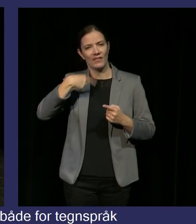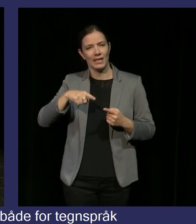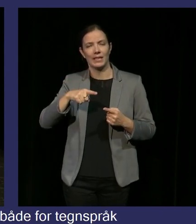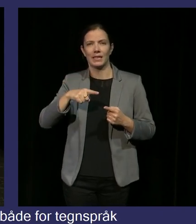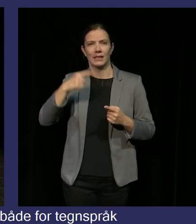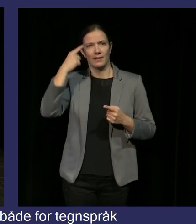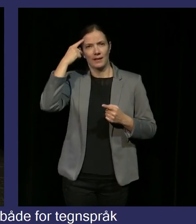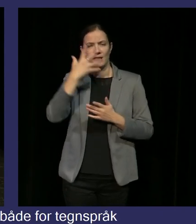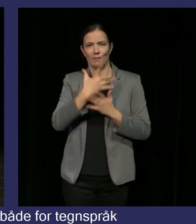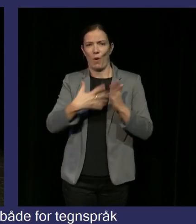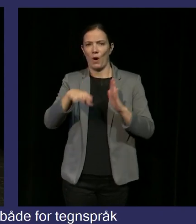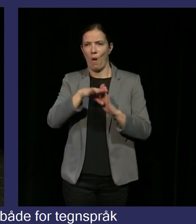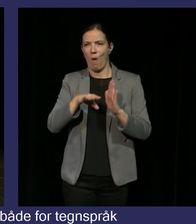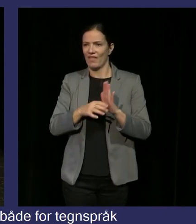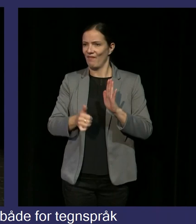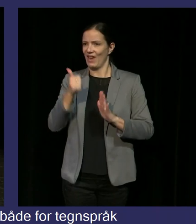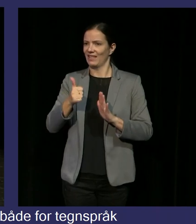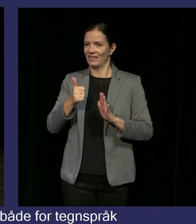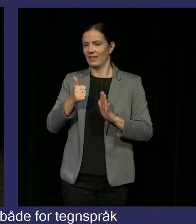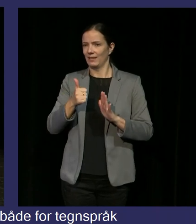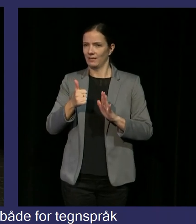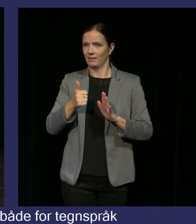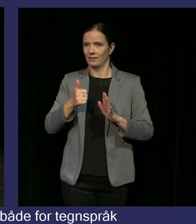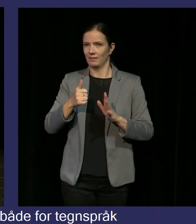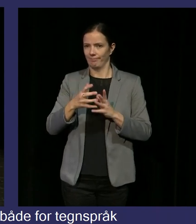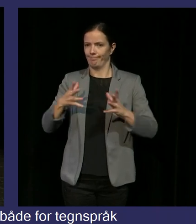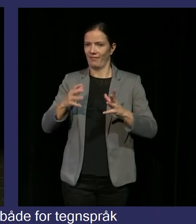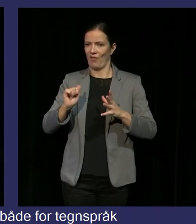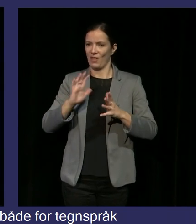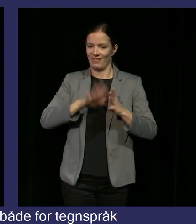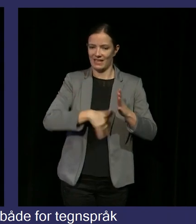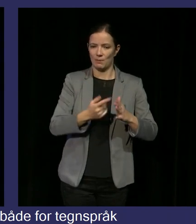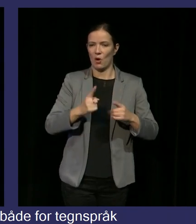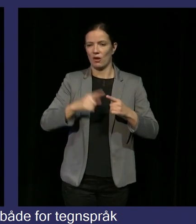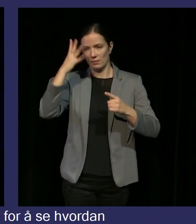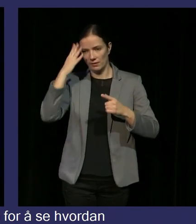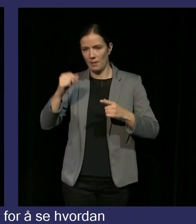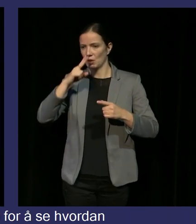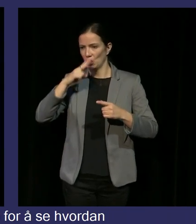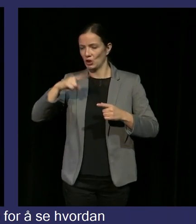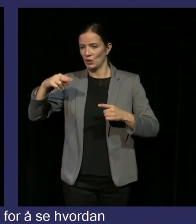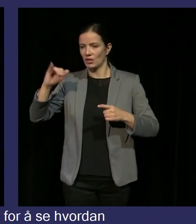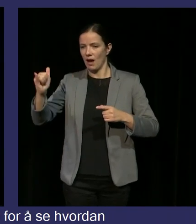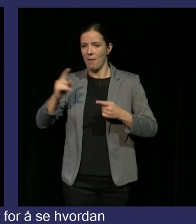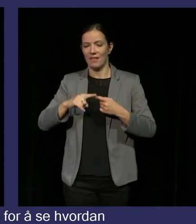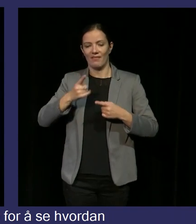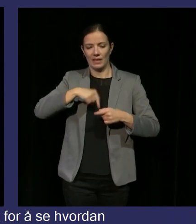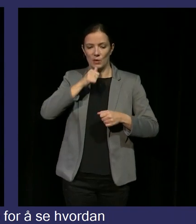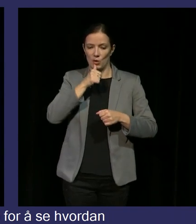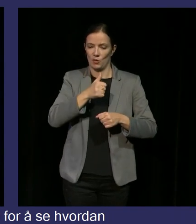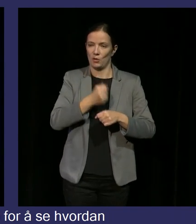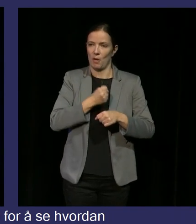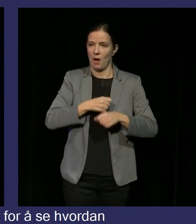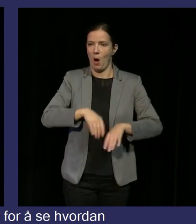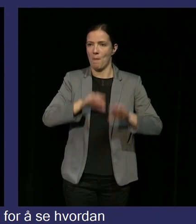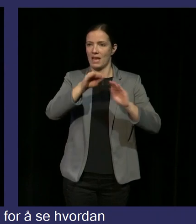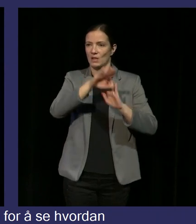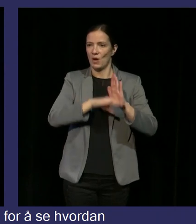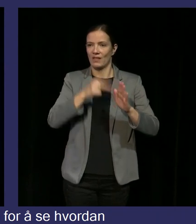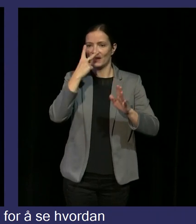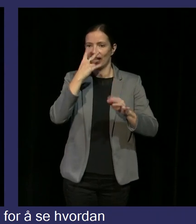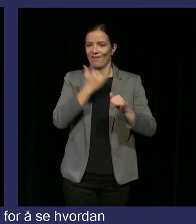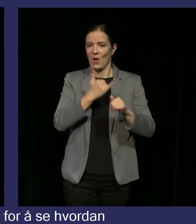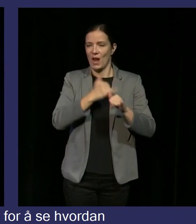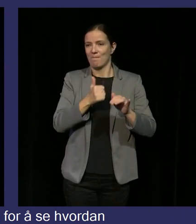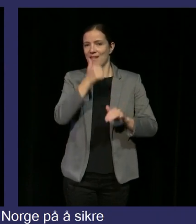tror språkloven vil være et viktig skritt, både for tegnspråk og for samisk og for nynorsk. Og så må vi jobbe med opplæringsloven for å se hvordan den kan bli